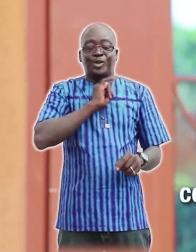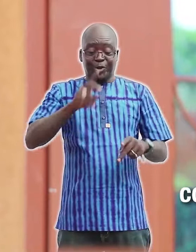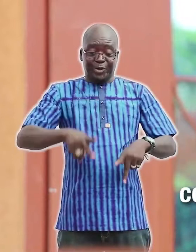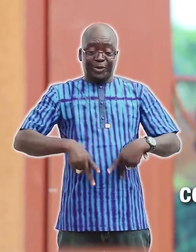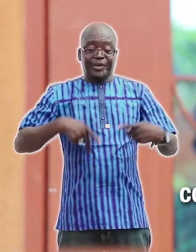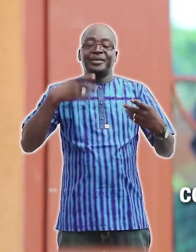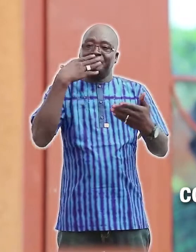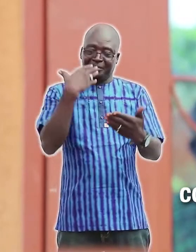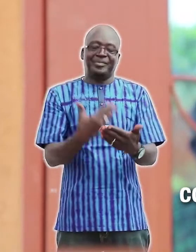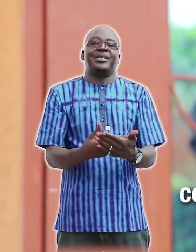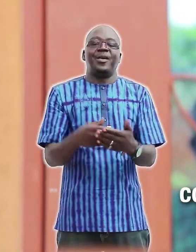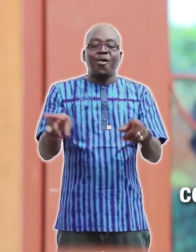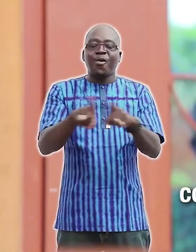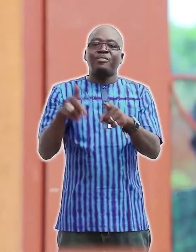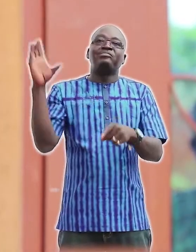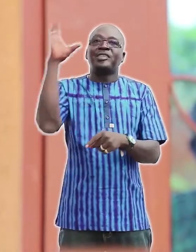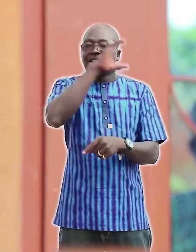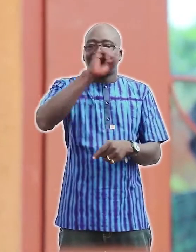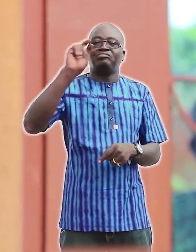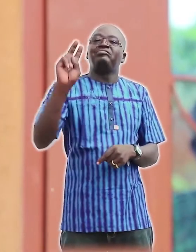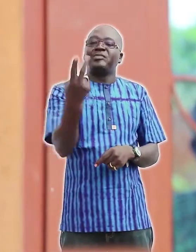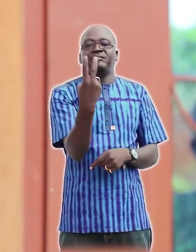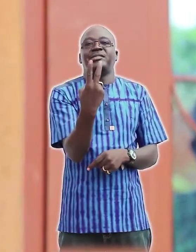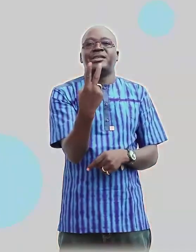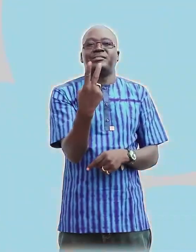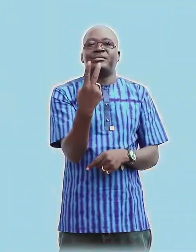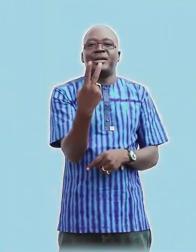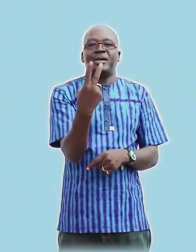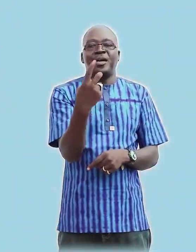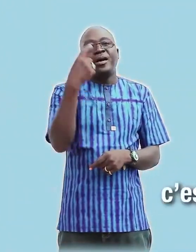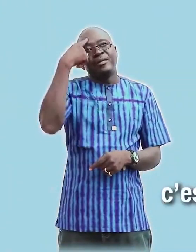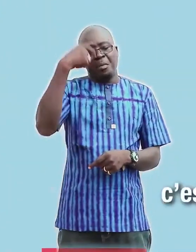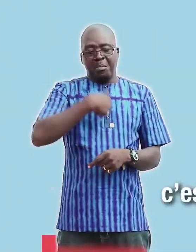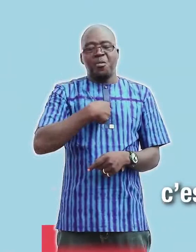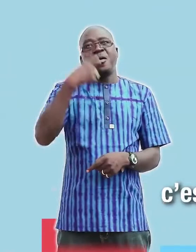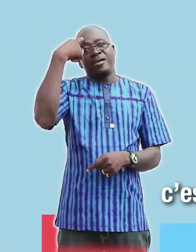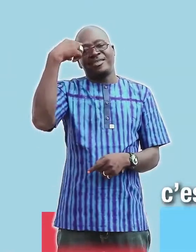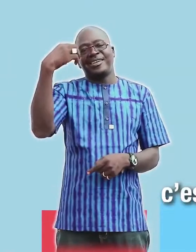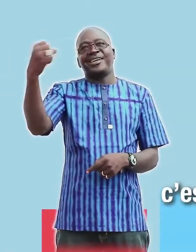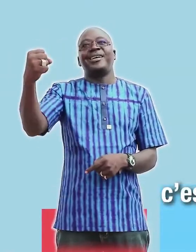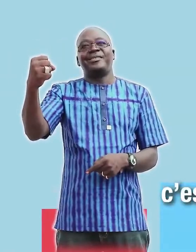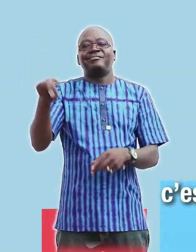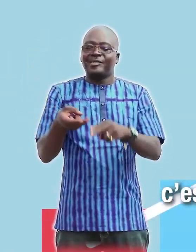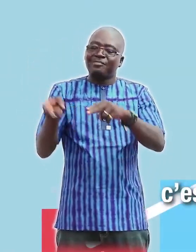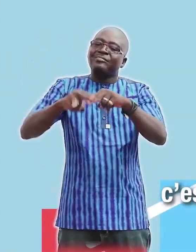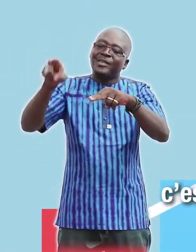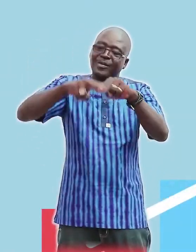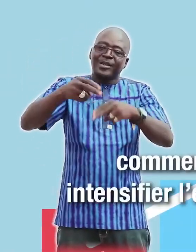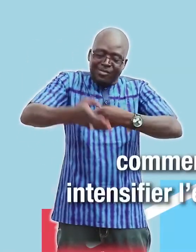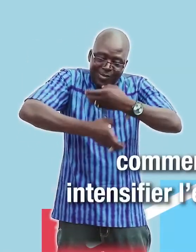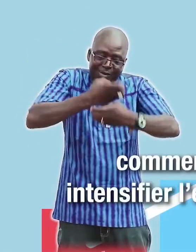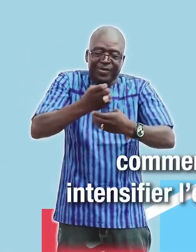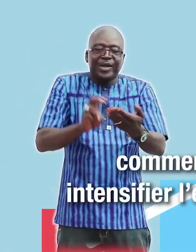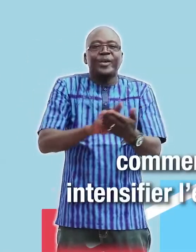Je vis désormais ma vie comme une seconde chance. J'en profite au mieux. Mon rêve aujourd'hui, c'est d'accroître mon